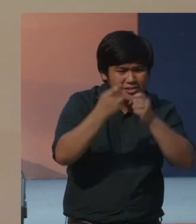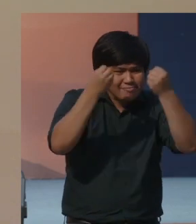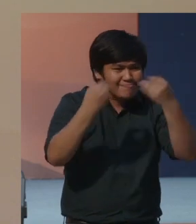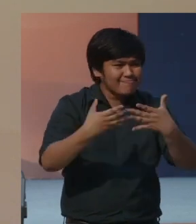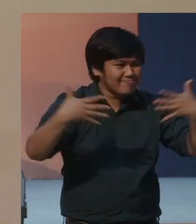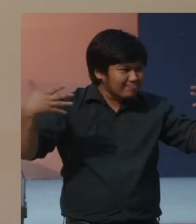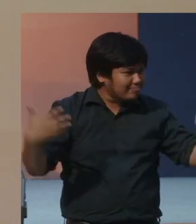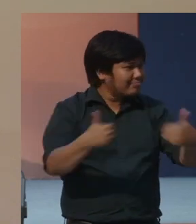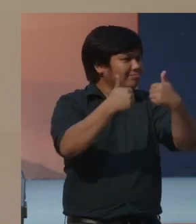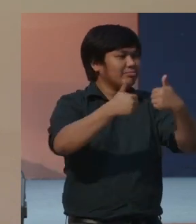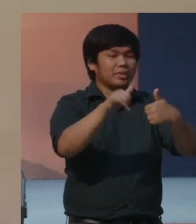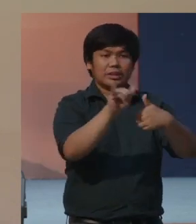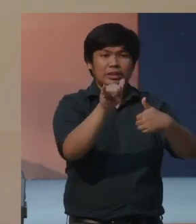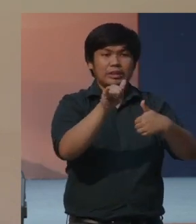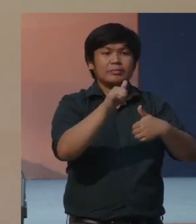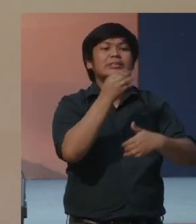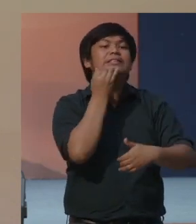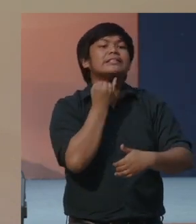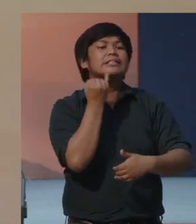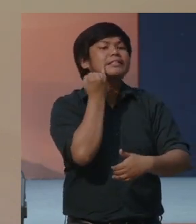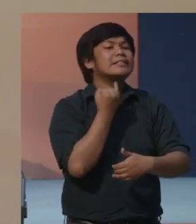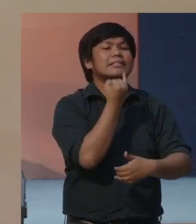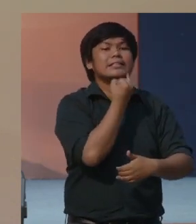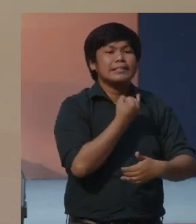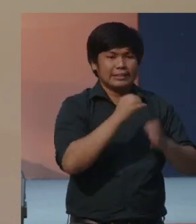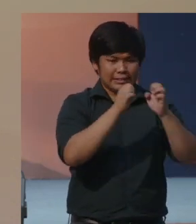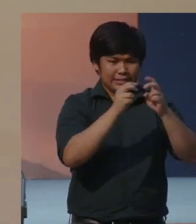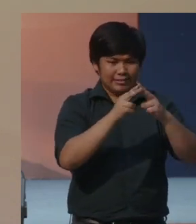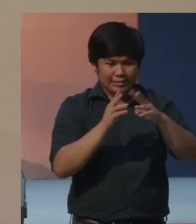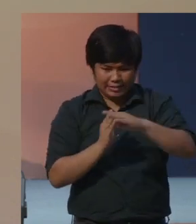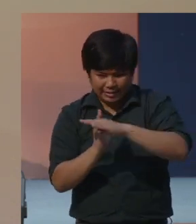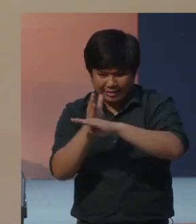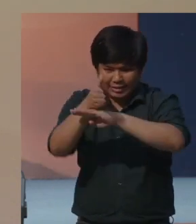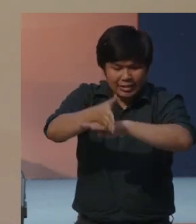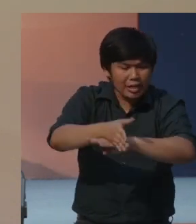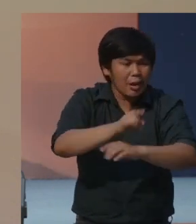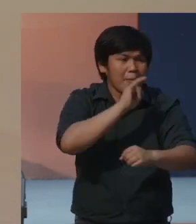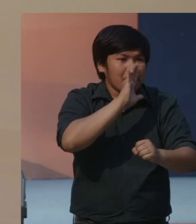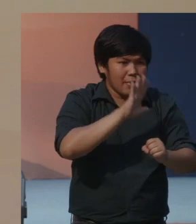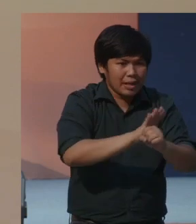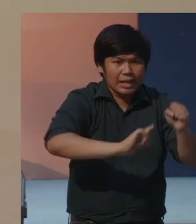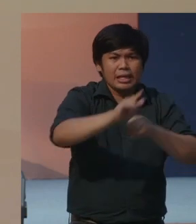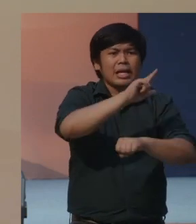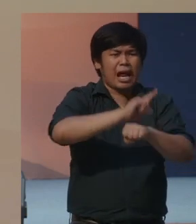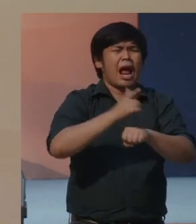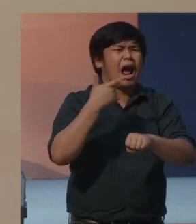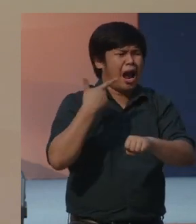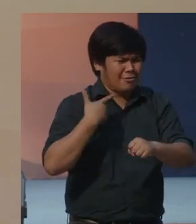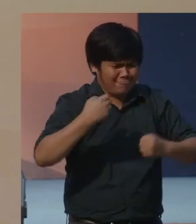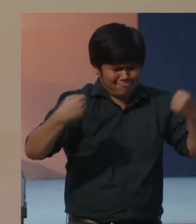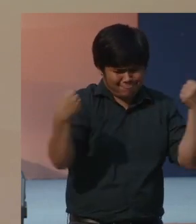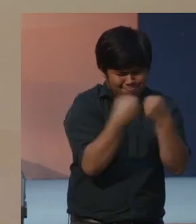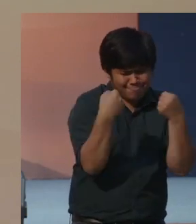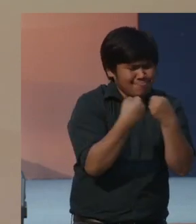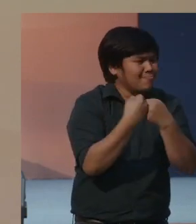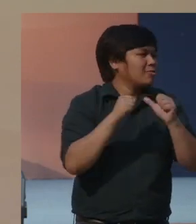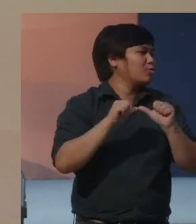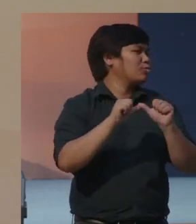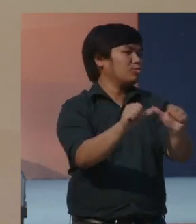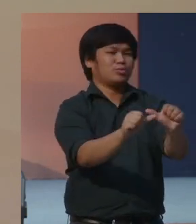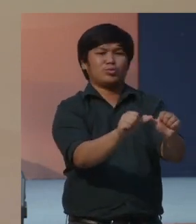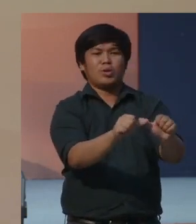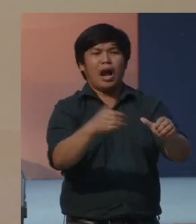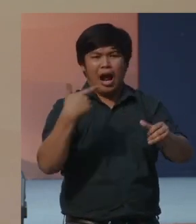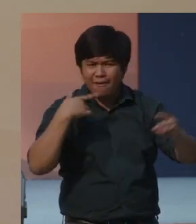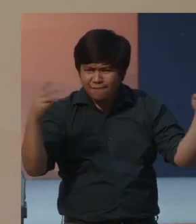Katulad ng mga Israelita, kahit sila'y nakatawid na sa loob ng lupang pangako, marami pa rin silang binuno ng mga kaaway. Hinarap ng mga